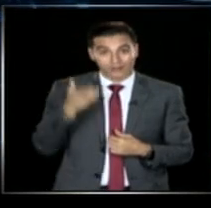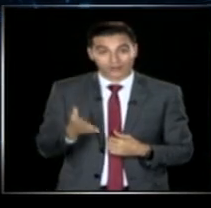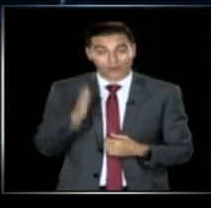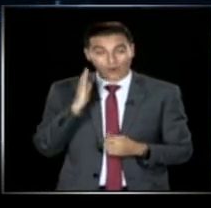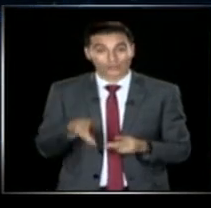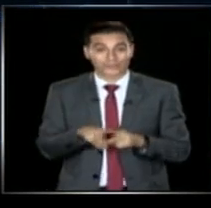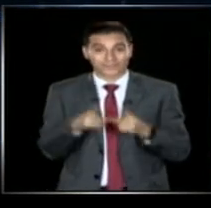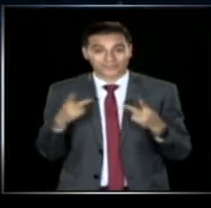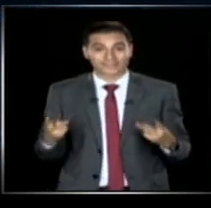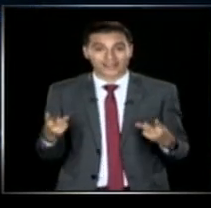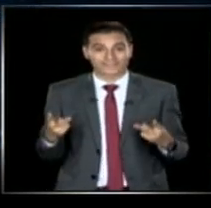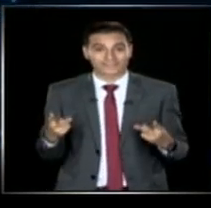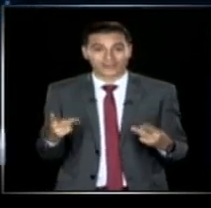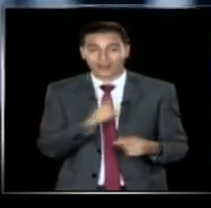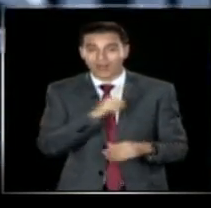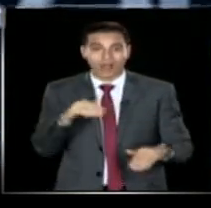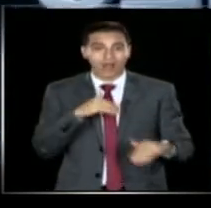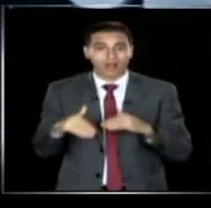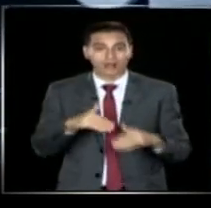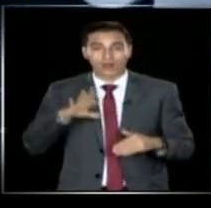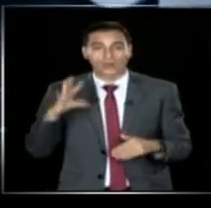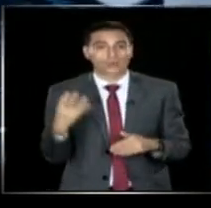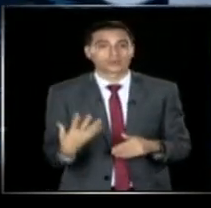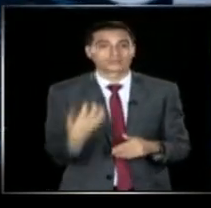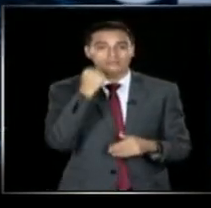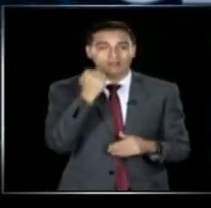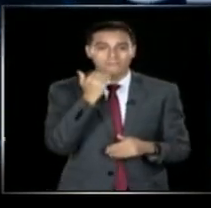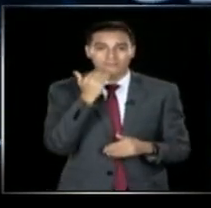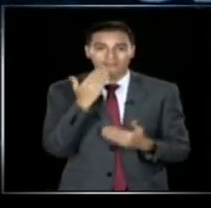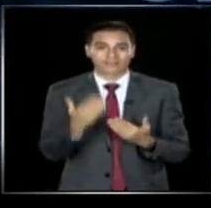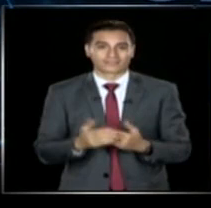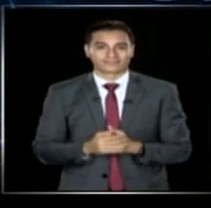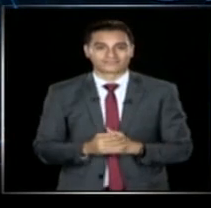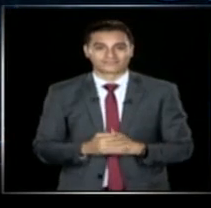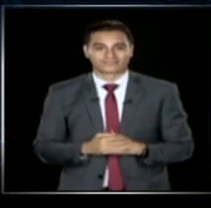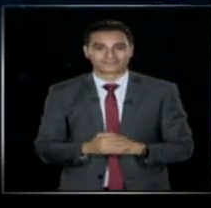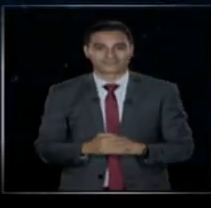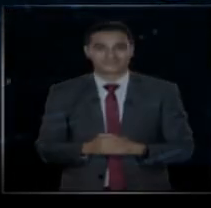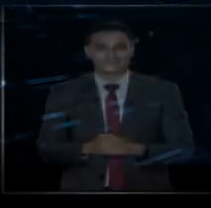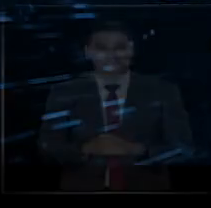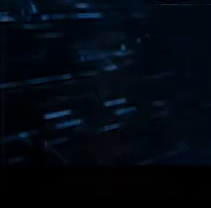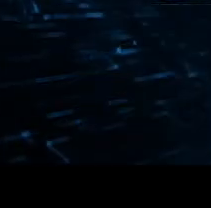العباقرة قادرون باختلاف، لا إعاقة لكل صاحب إرادة.